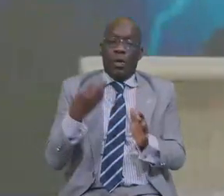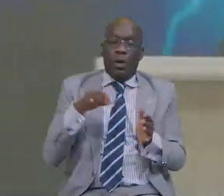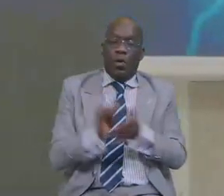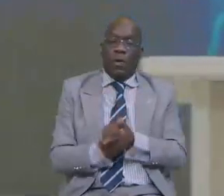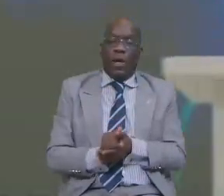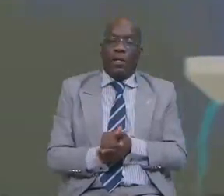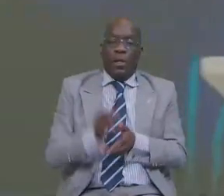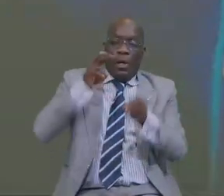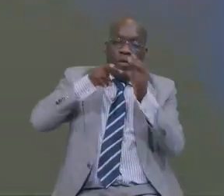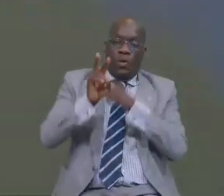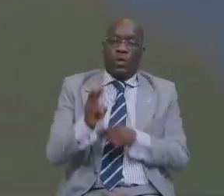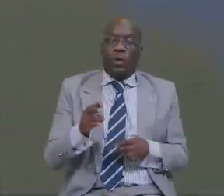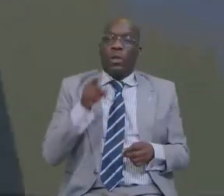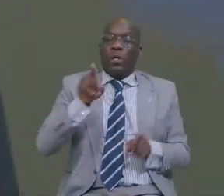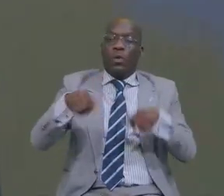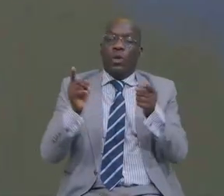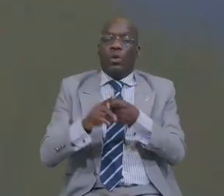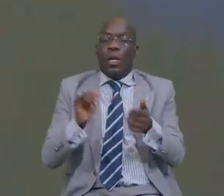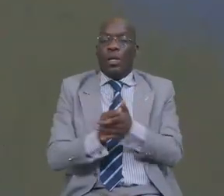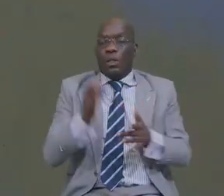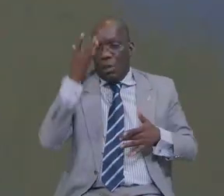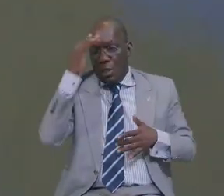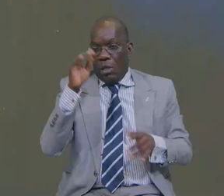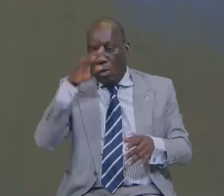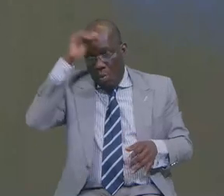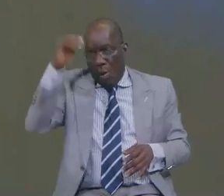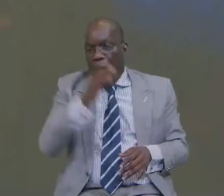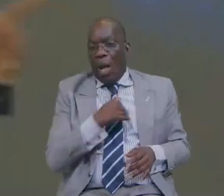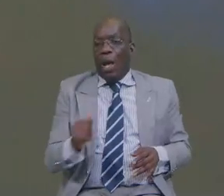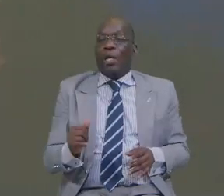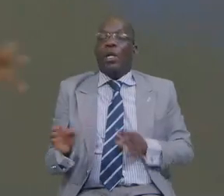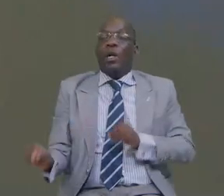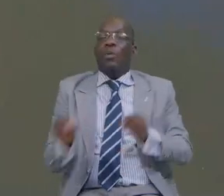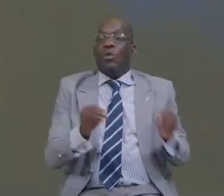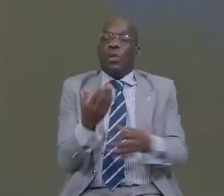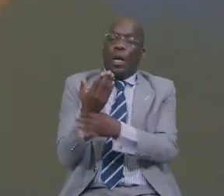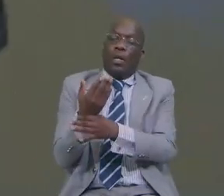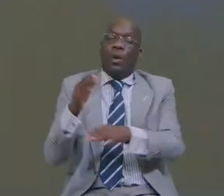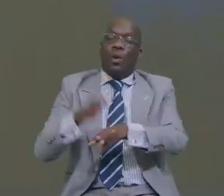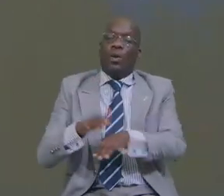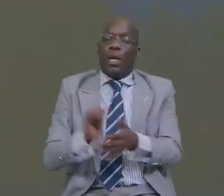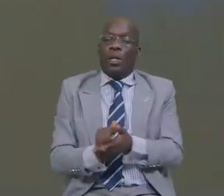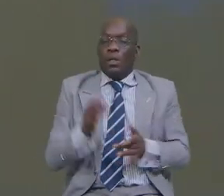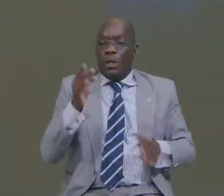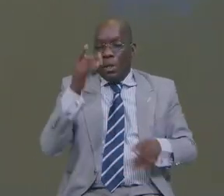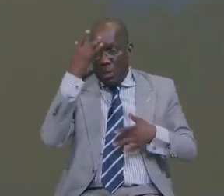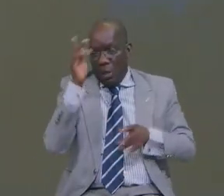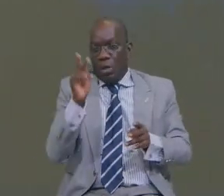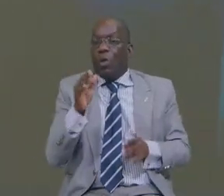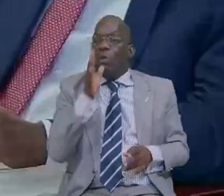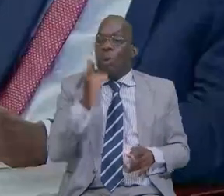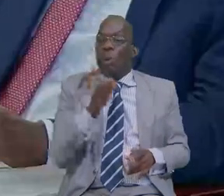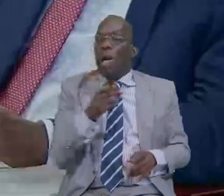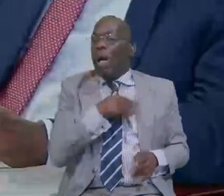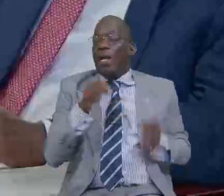cancéreux comme Christ l'aurait fait. Il a imposé la main Et instantanément, la femme a